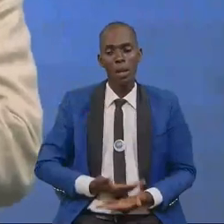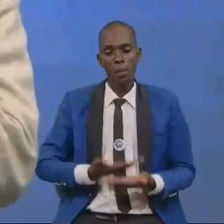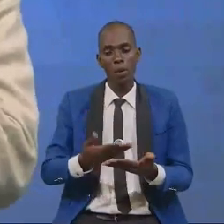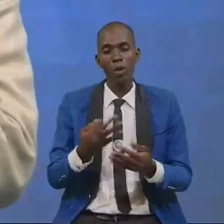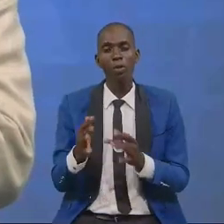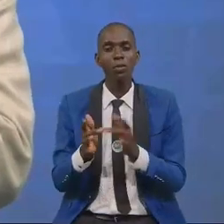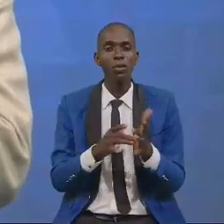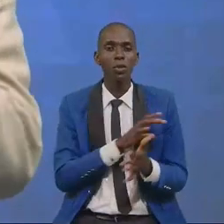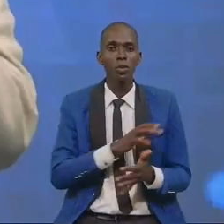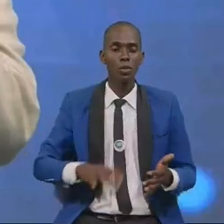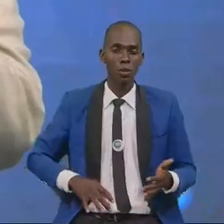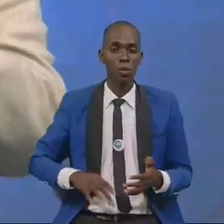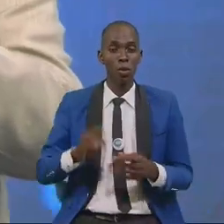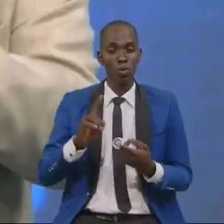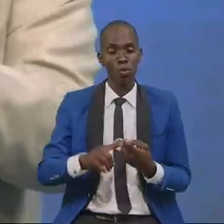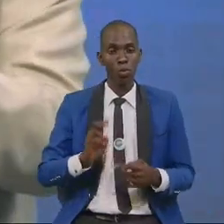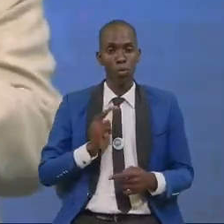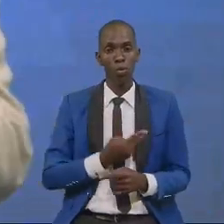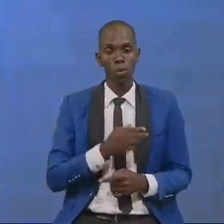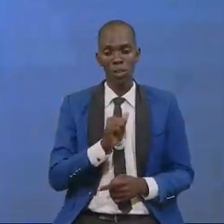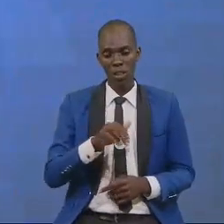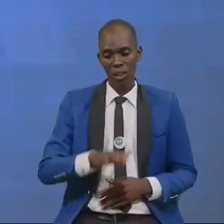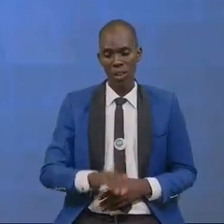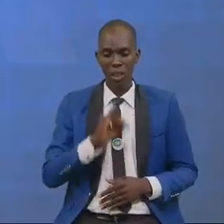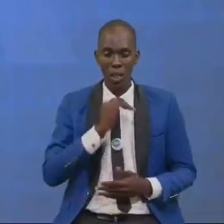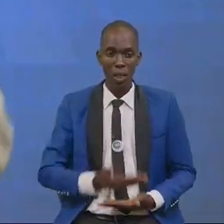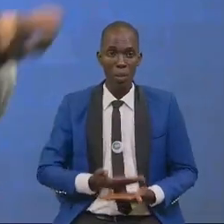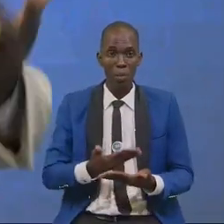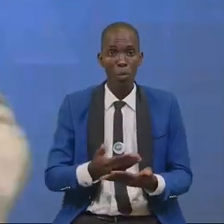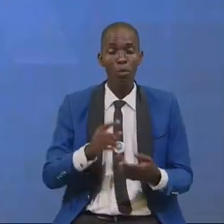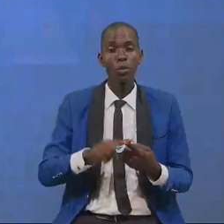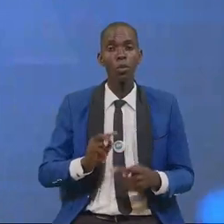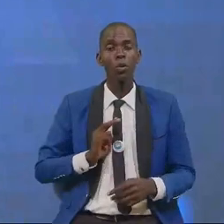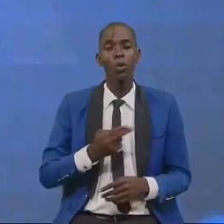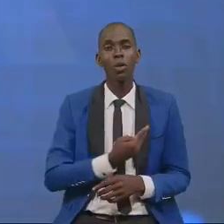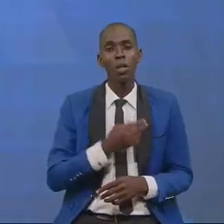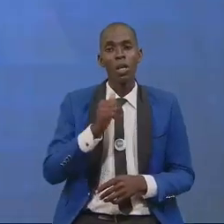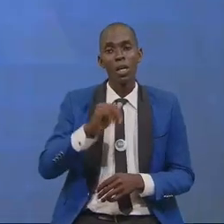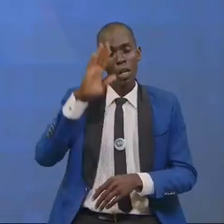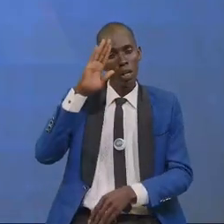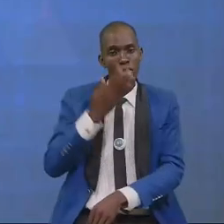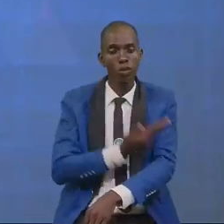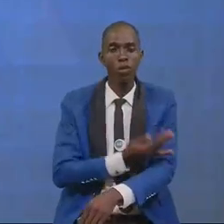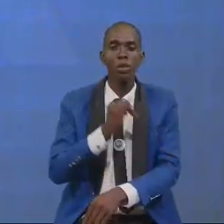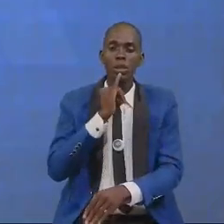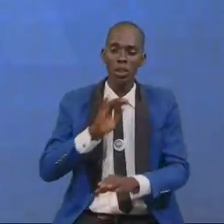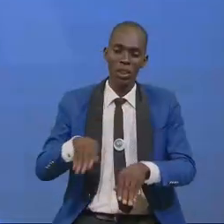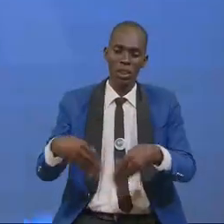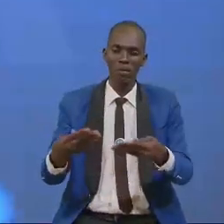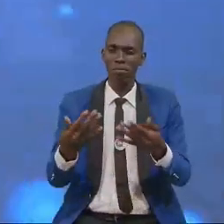Jésus-Christ un fils nous aime né un enfant nous aide et un fils nous aide donné maintenant